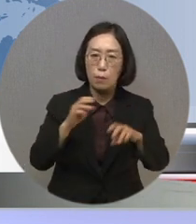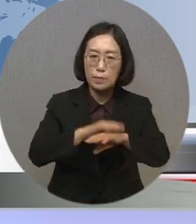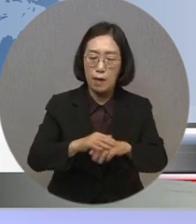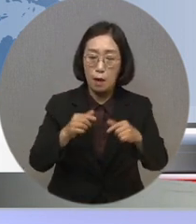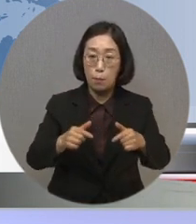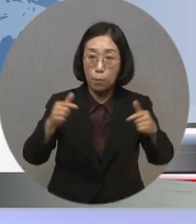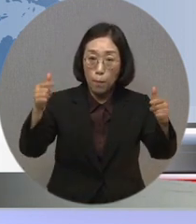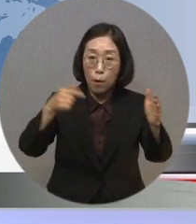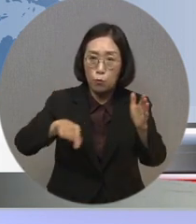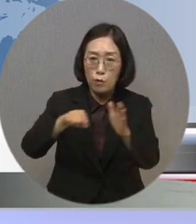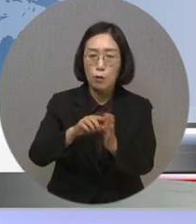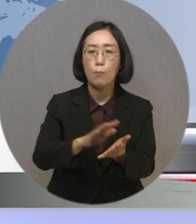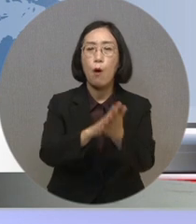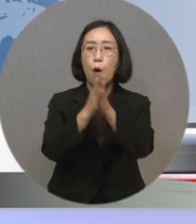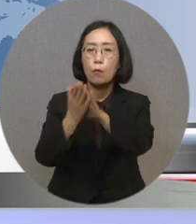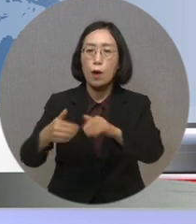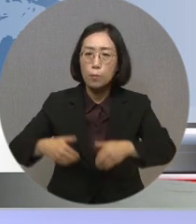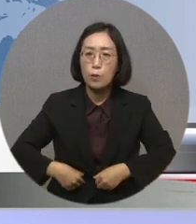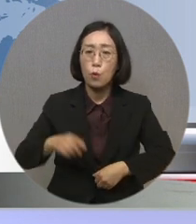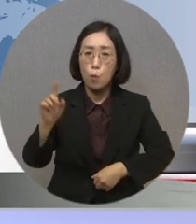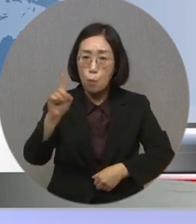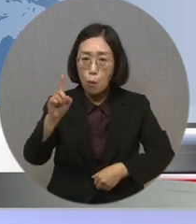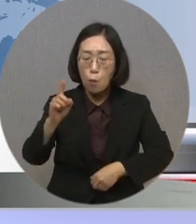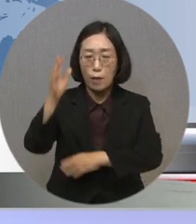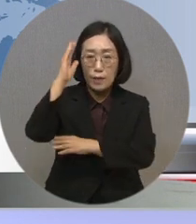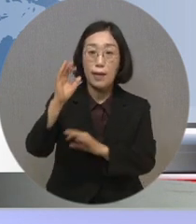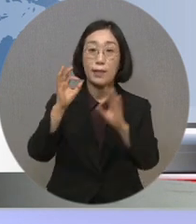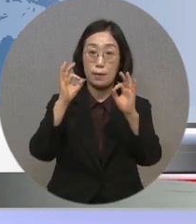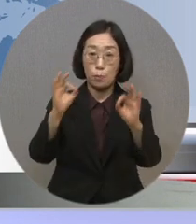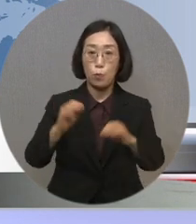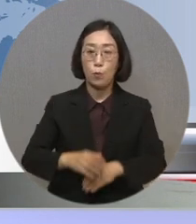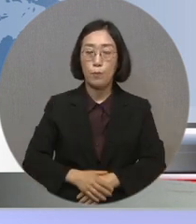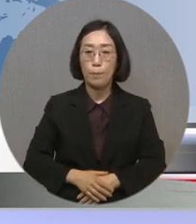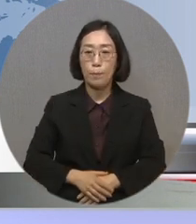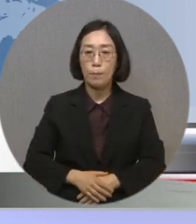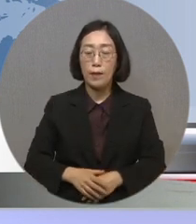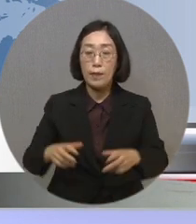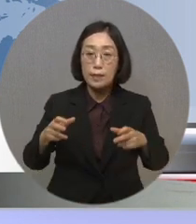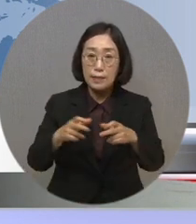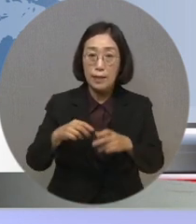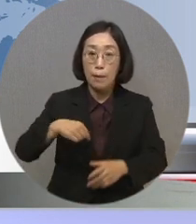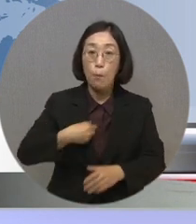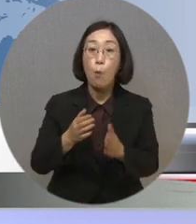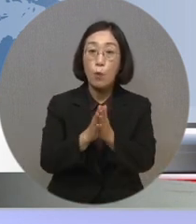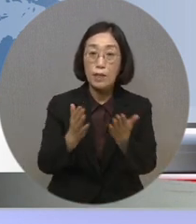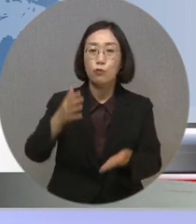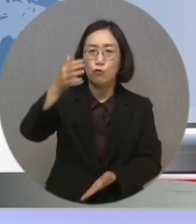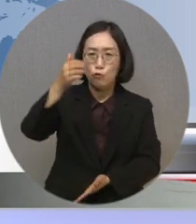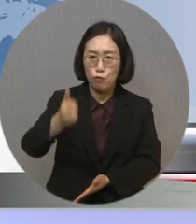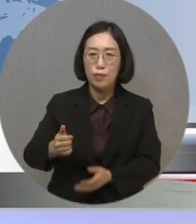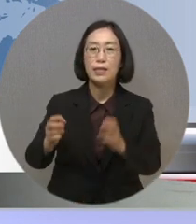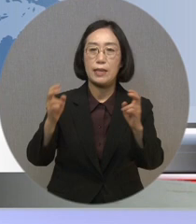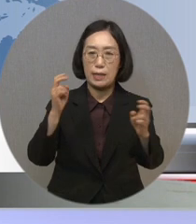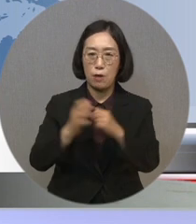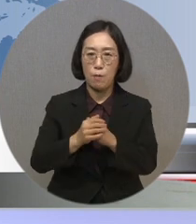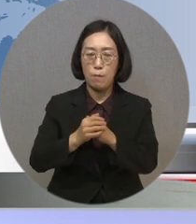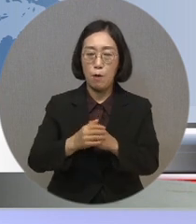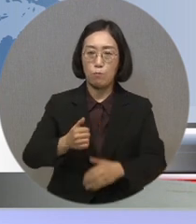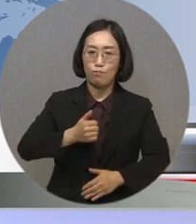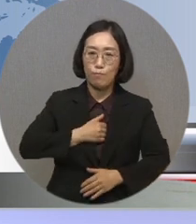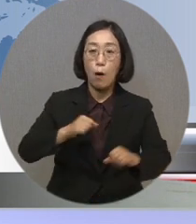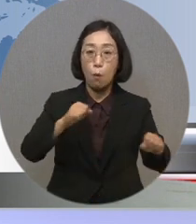위해 요구되는 변화는 무엇일지 목소리를 담아왔습니다 장애 당사자가 주인인 기업이 주체적으로